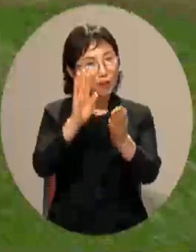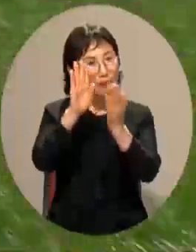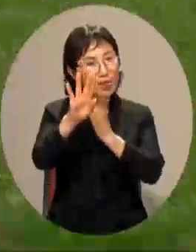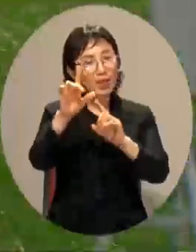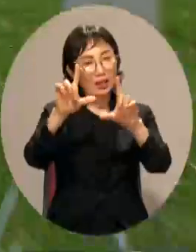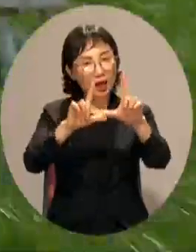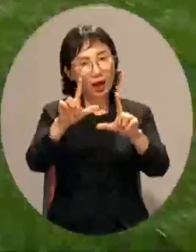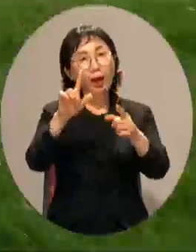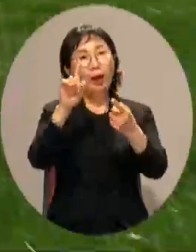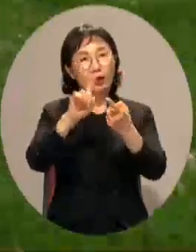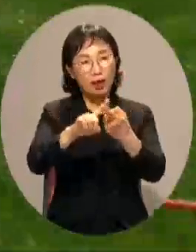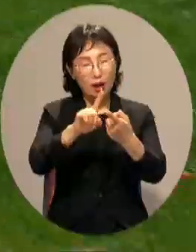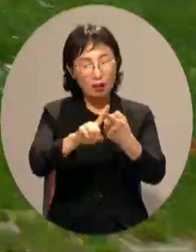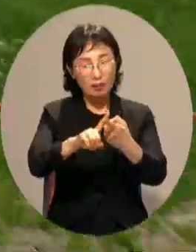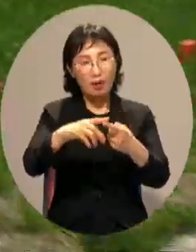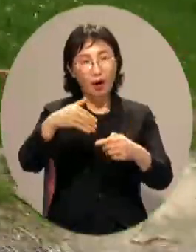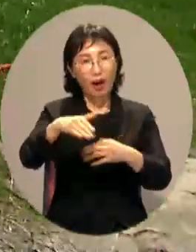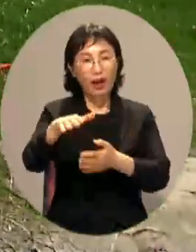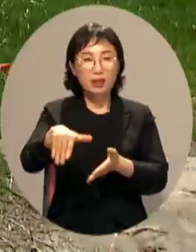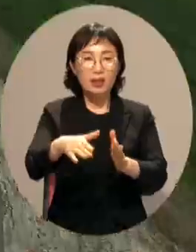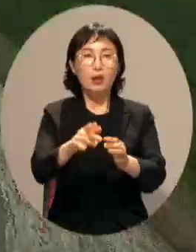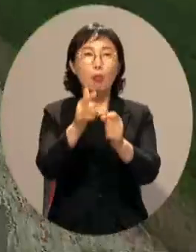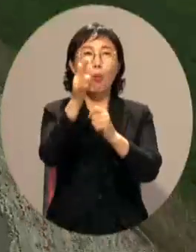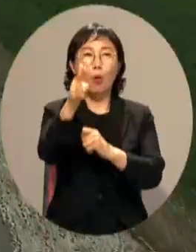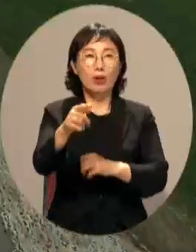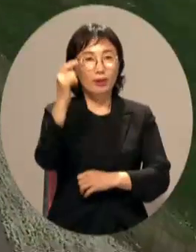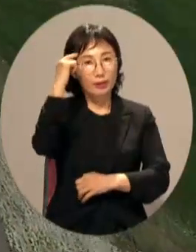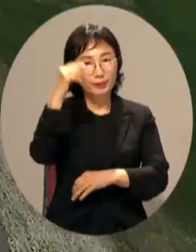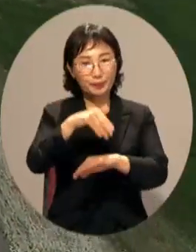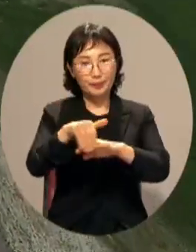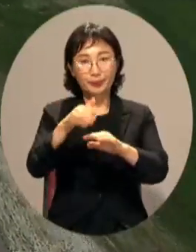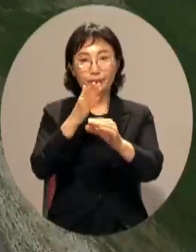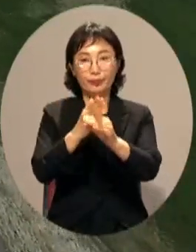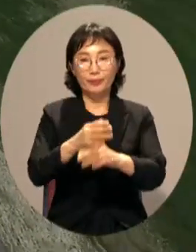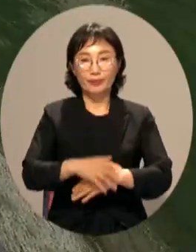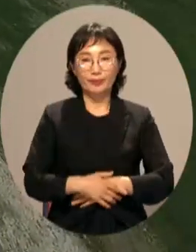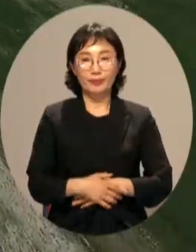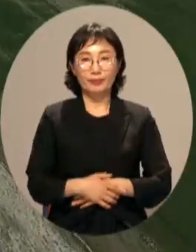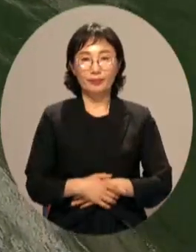산단까지는 아직 갈 길이 멀다는 지적입니다. MBC 뉴스 김하연입니다.